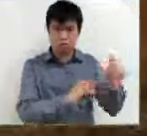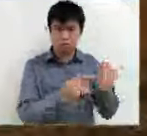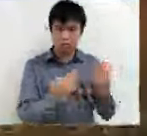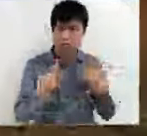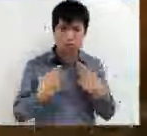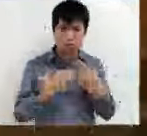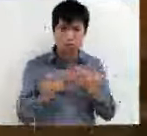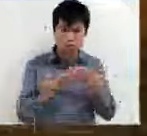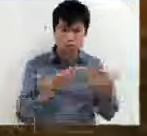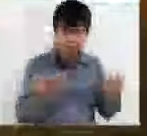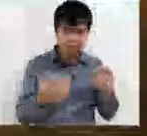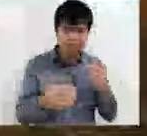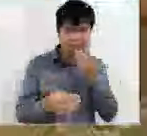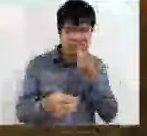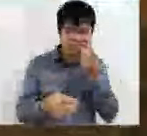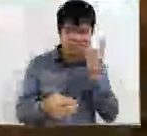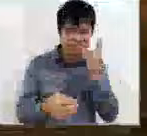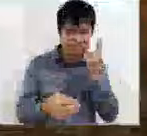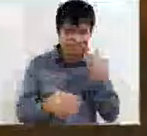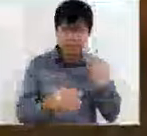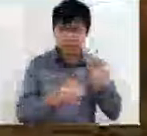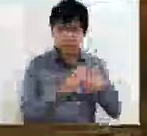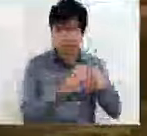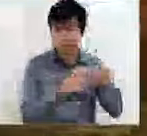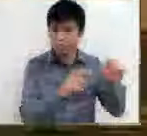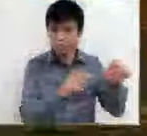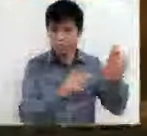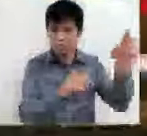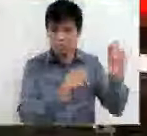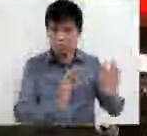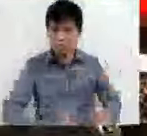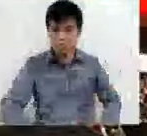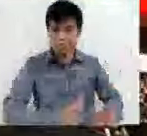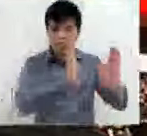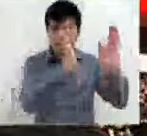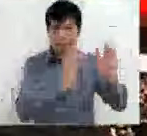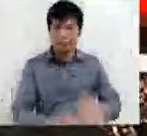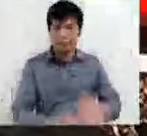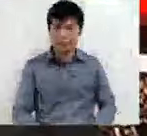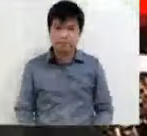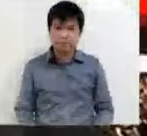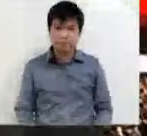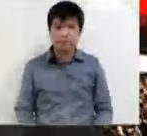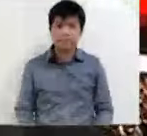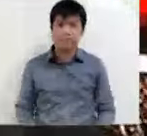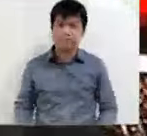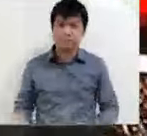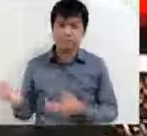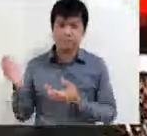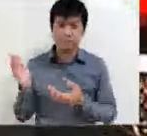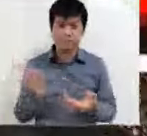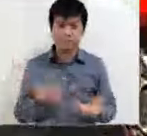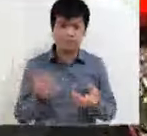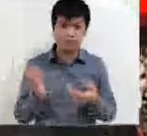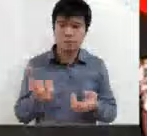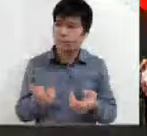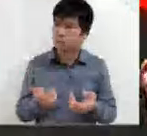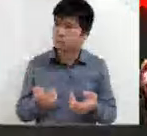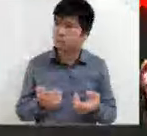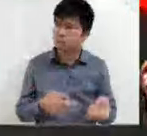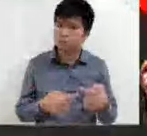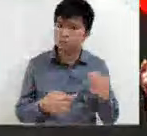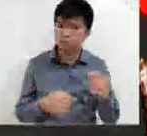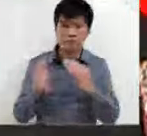ng dental chairs sa gusali. Kararating lang po yata ng mga container. So, inaasahan po